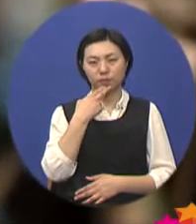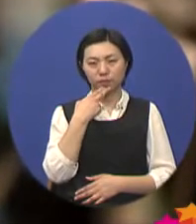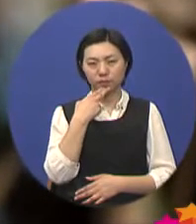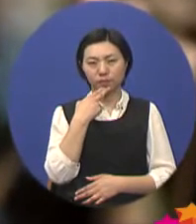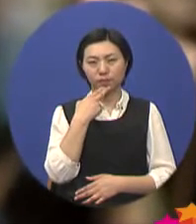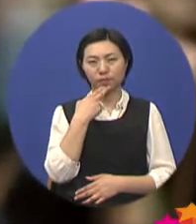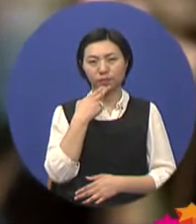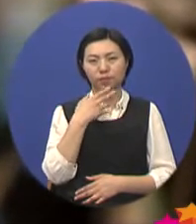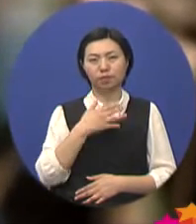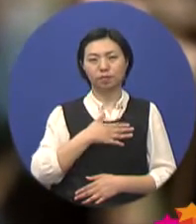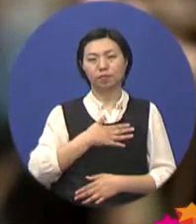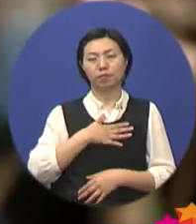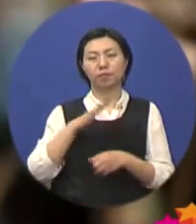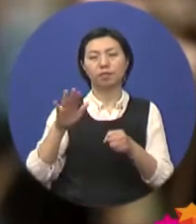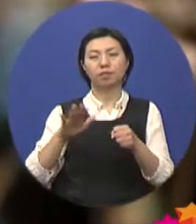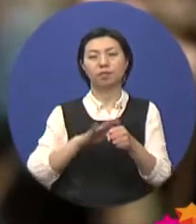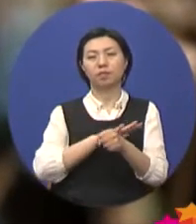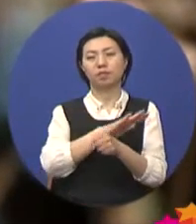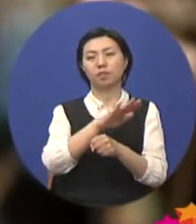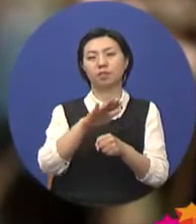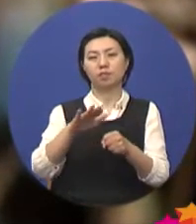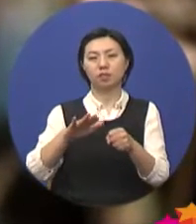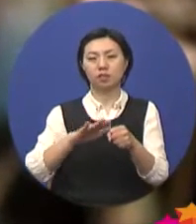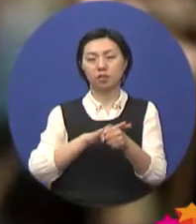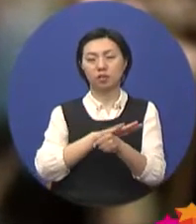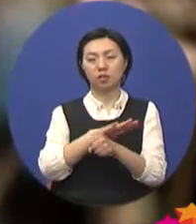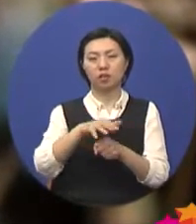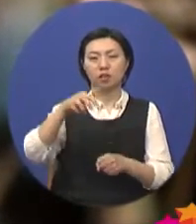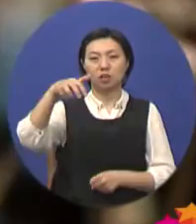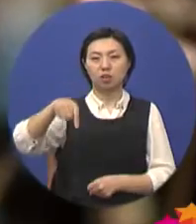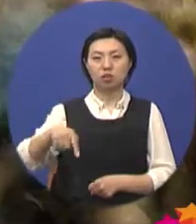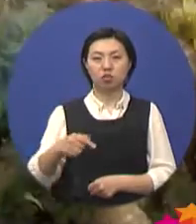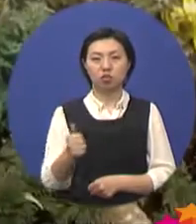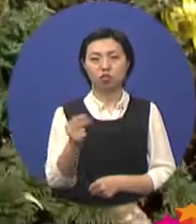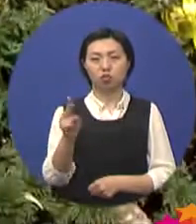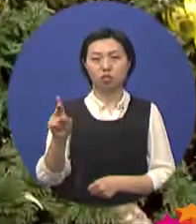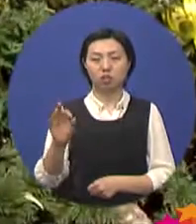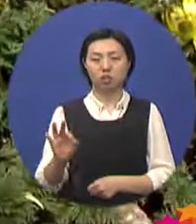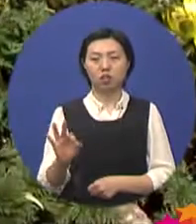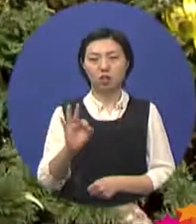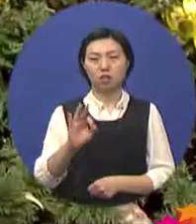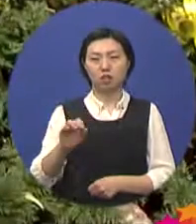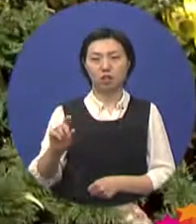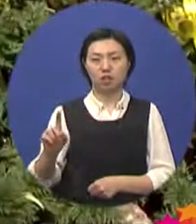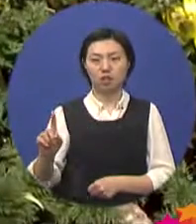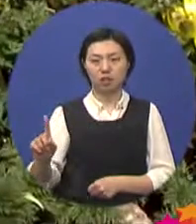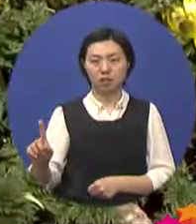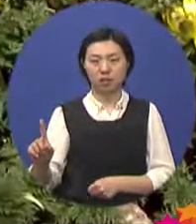나의 사랑 그냥